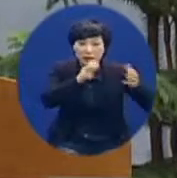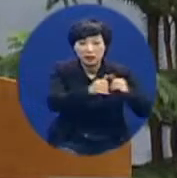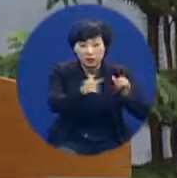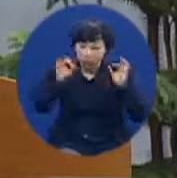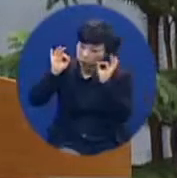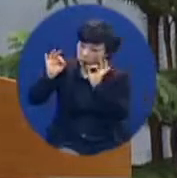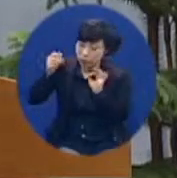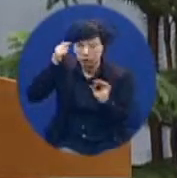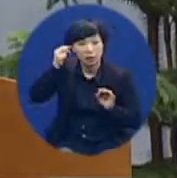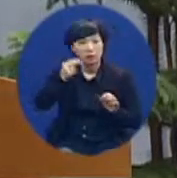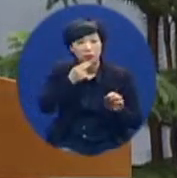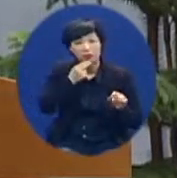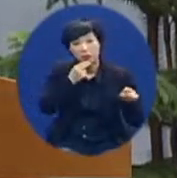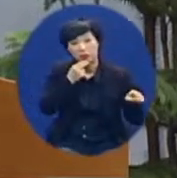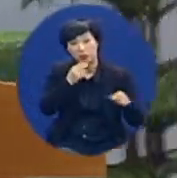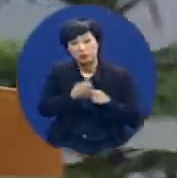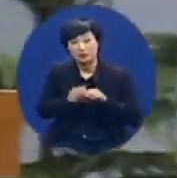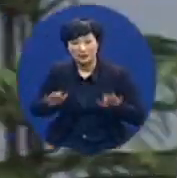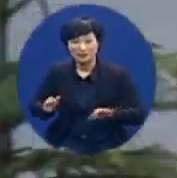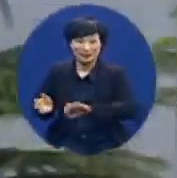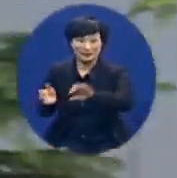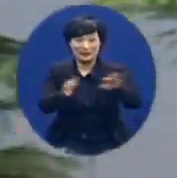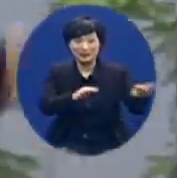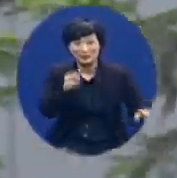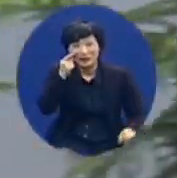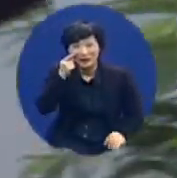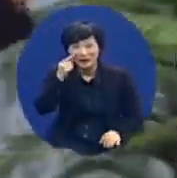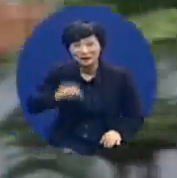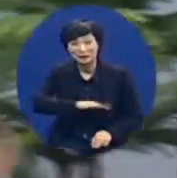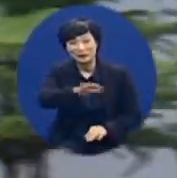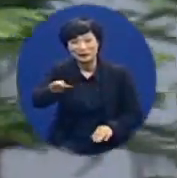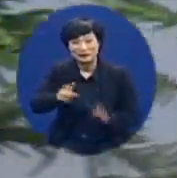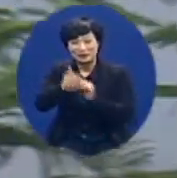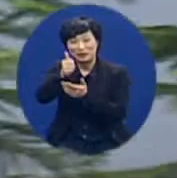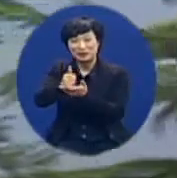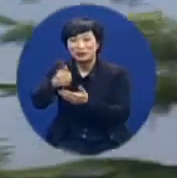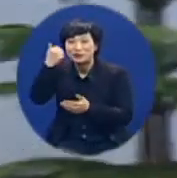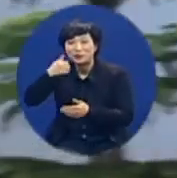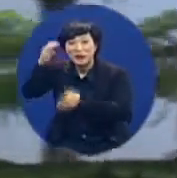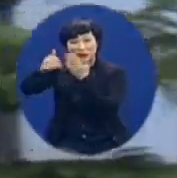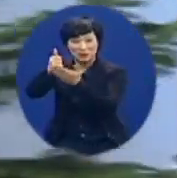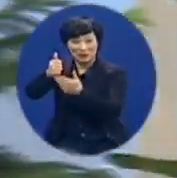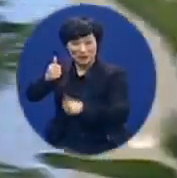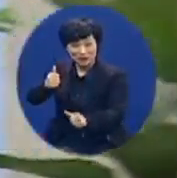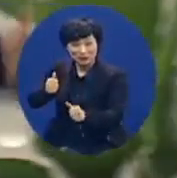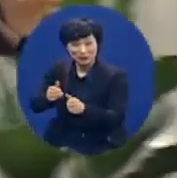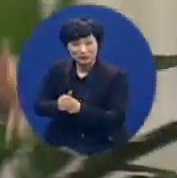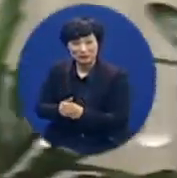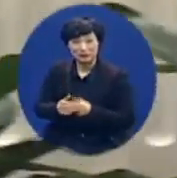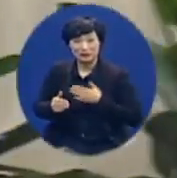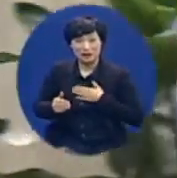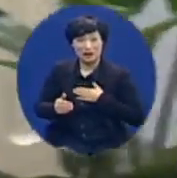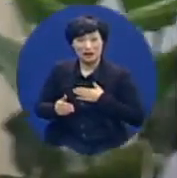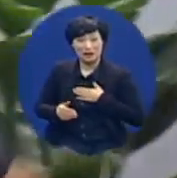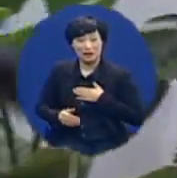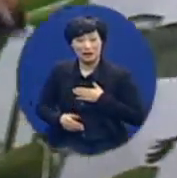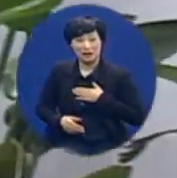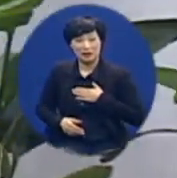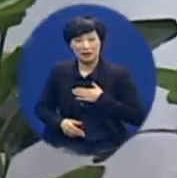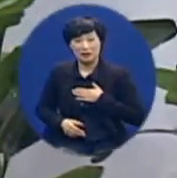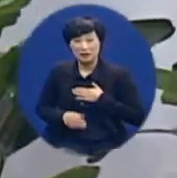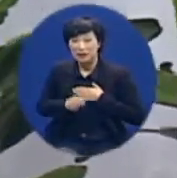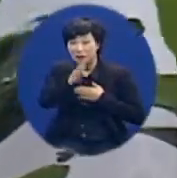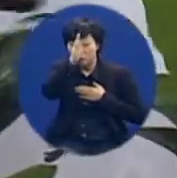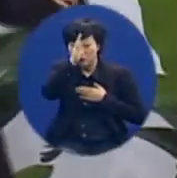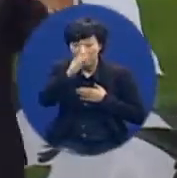못해요 그런데 어쩌다가 우리는 그 예수가 하나님의 아들이요 나